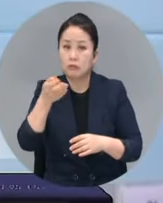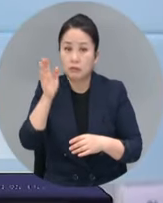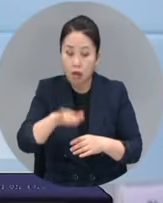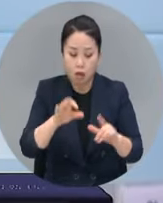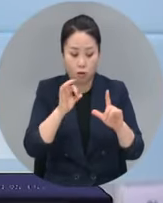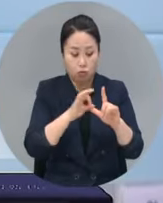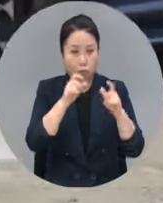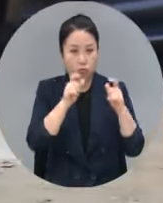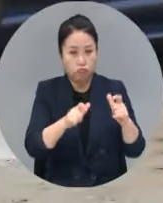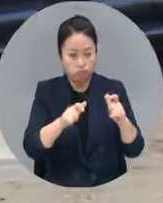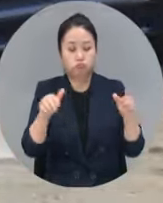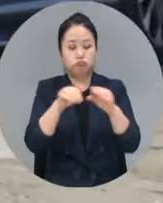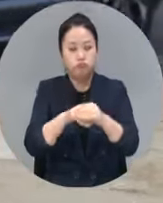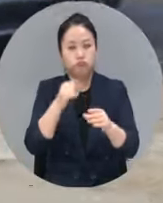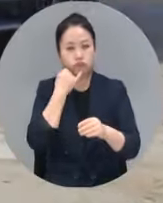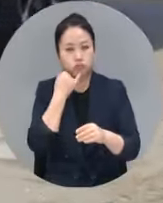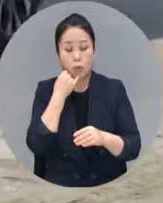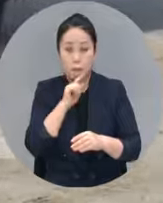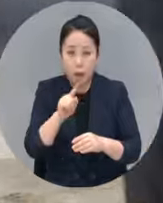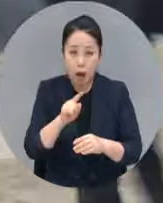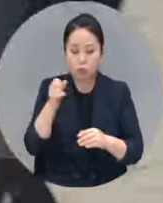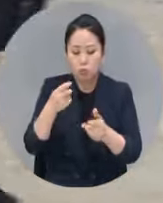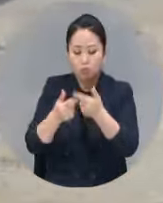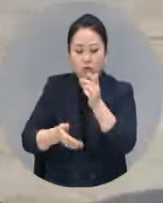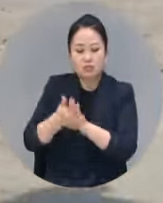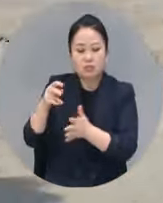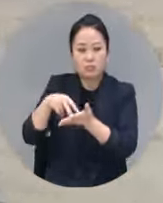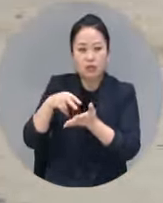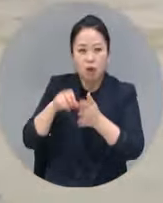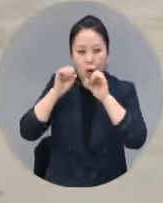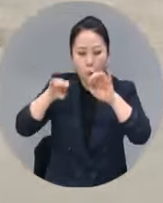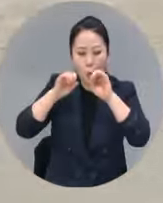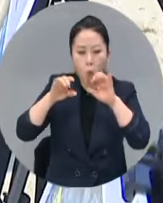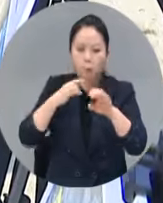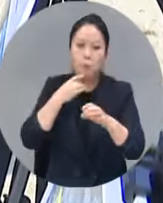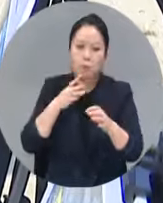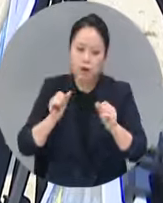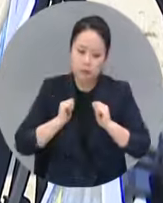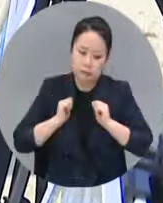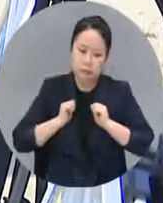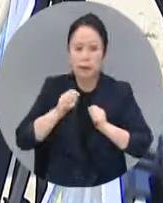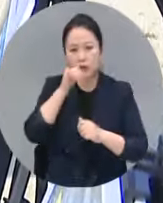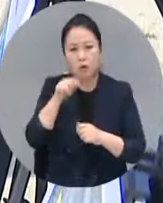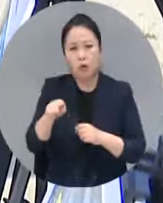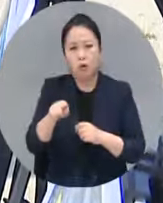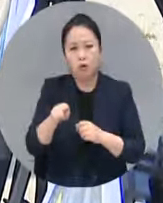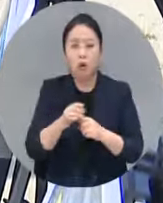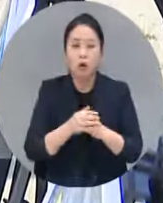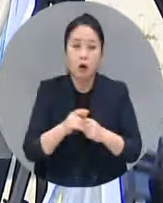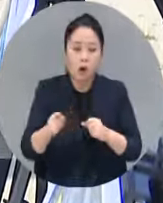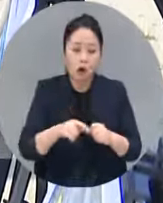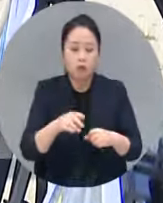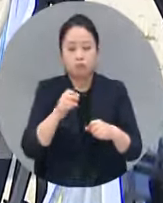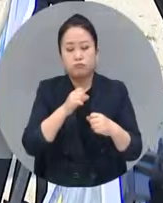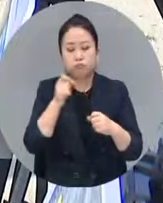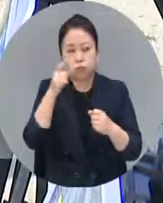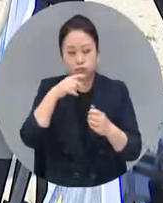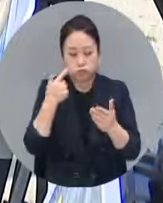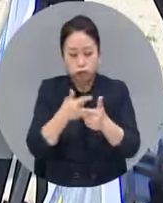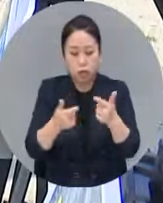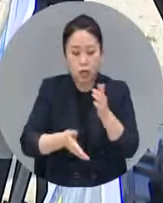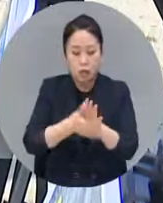진행시켰고 부산시는 대대적으로 홍보하는 데만 열을 올렸습니다. 손 놓고 있다 뒤통수를 맞은 부산시는 이 같은